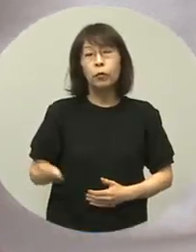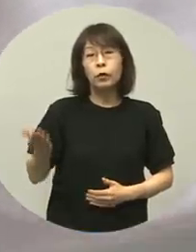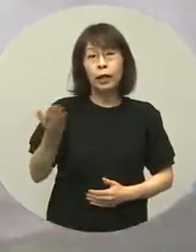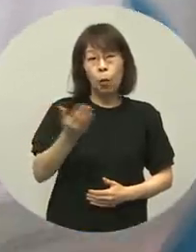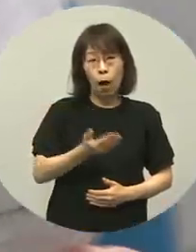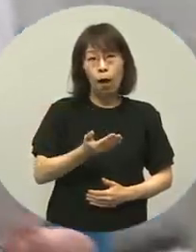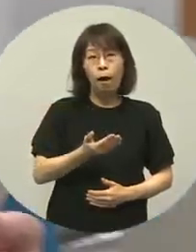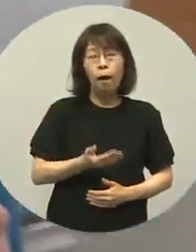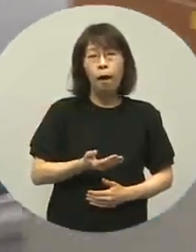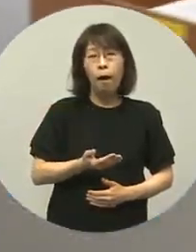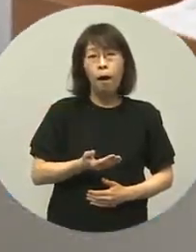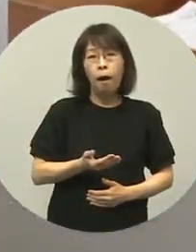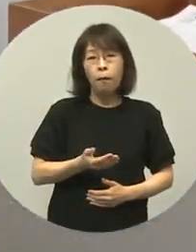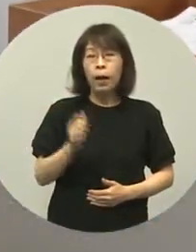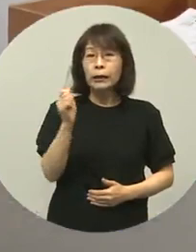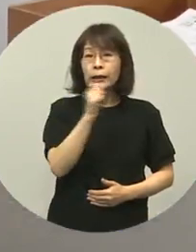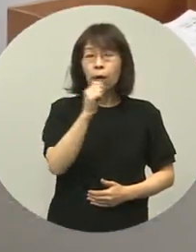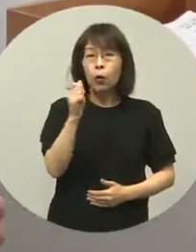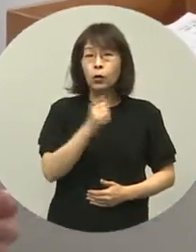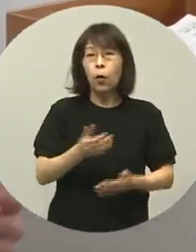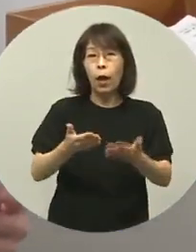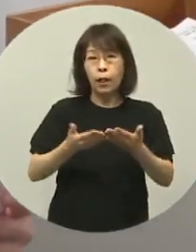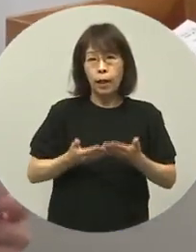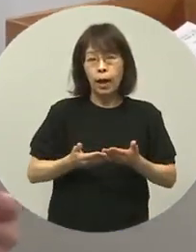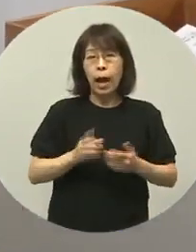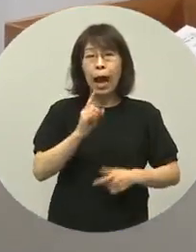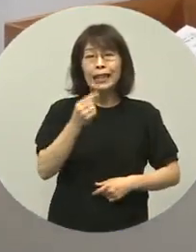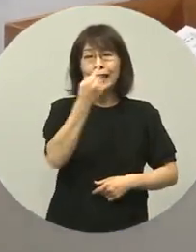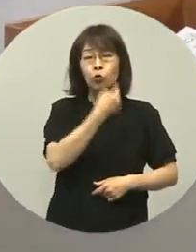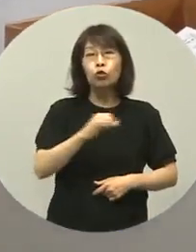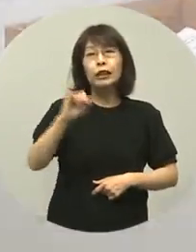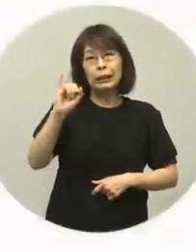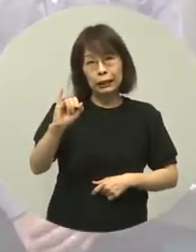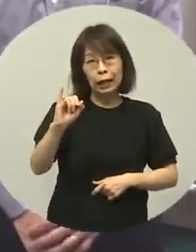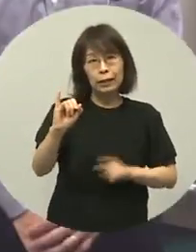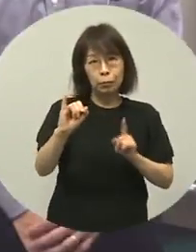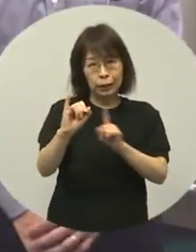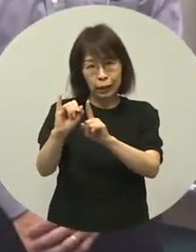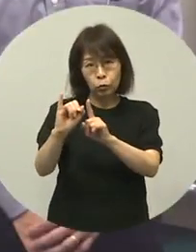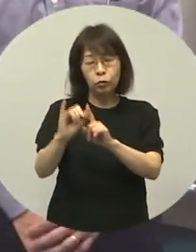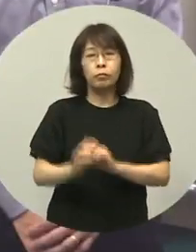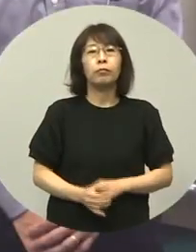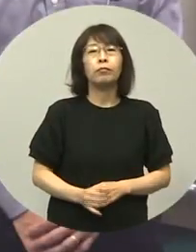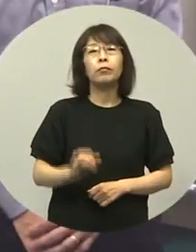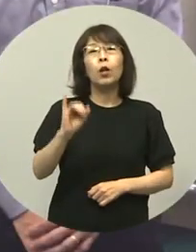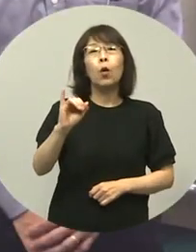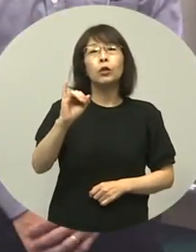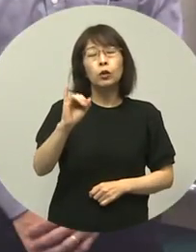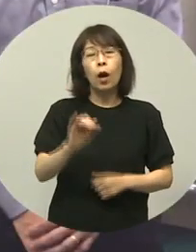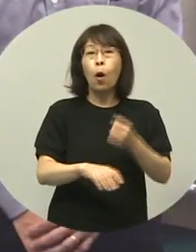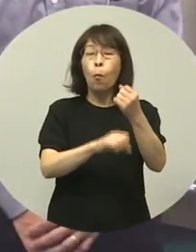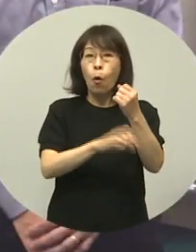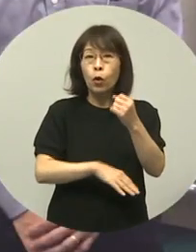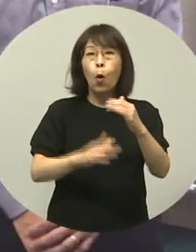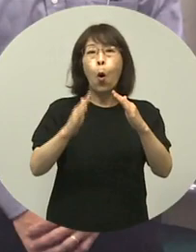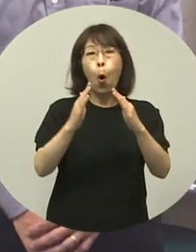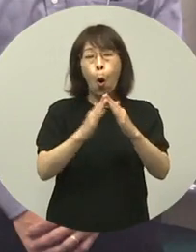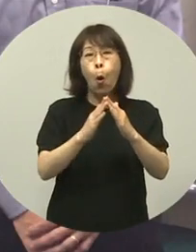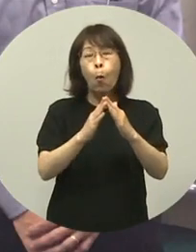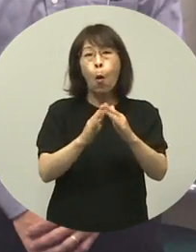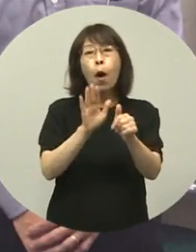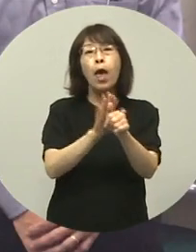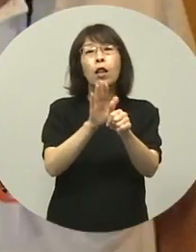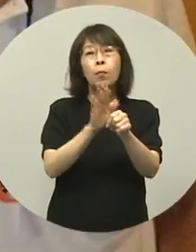いては、今自己紹介してくれた樋口さんに密着。樋口さんはそもそもホームヘルパー経験